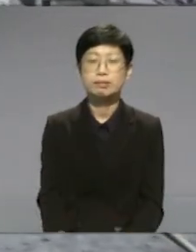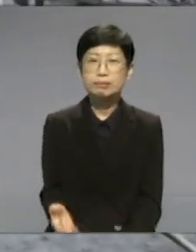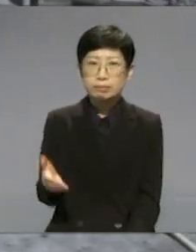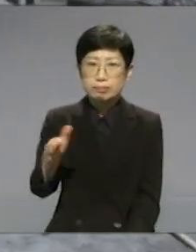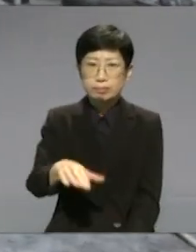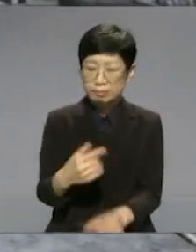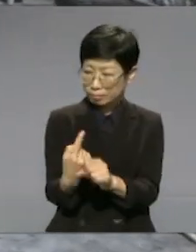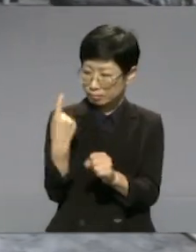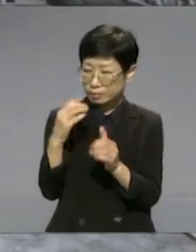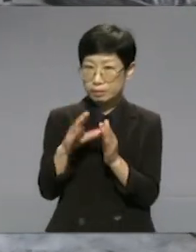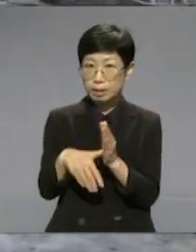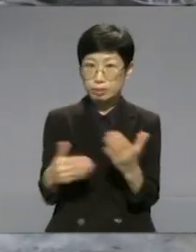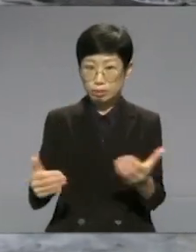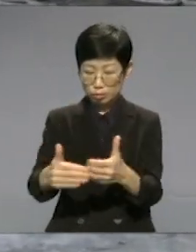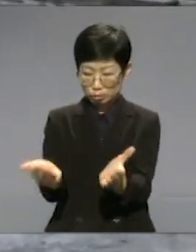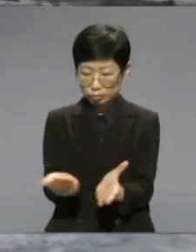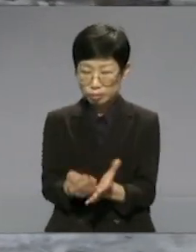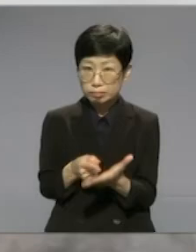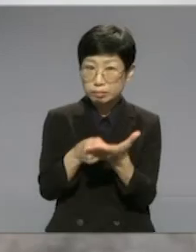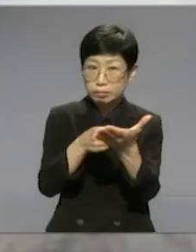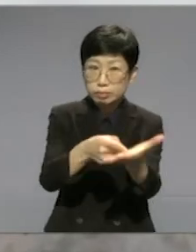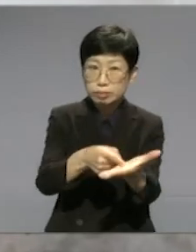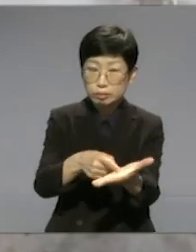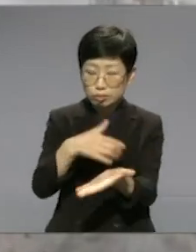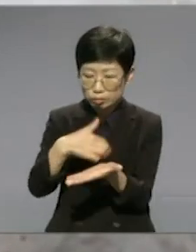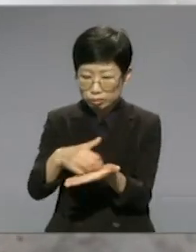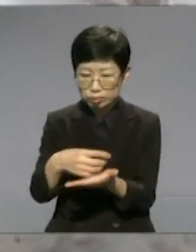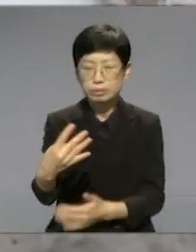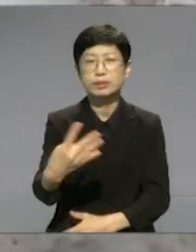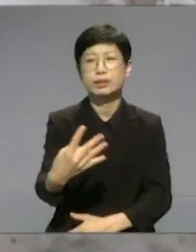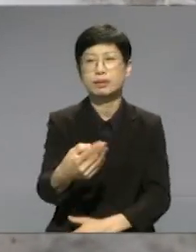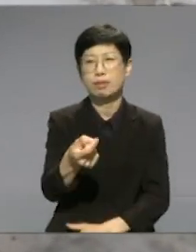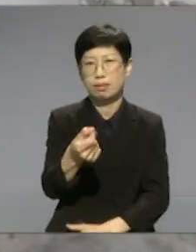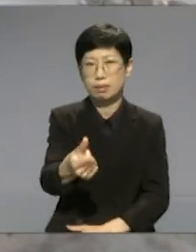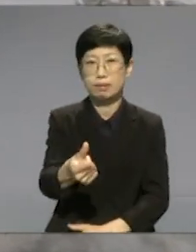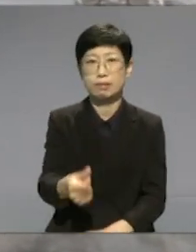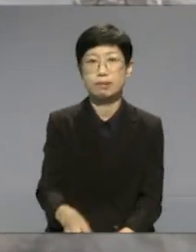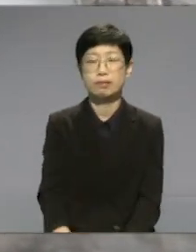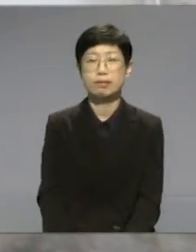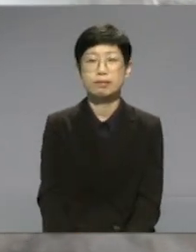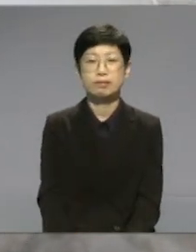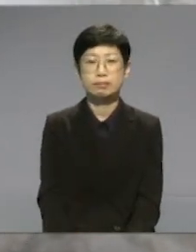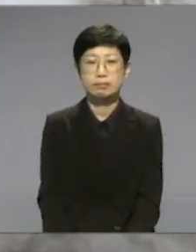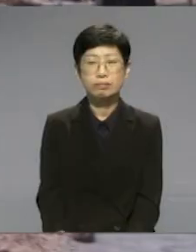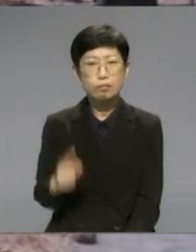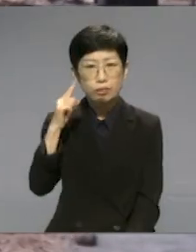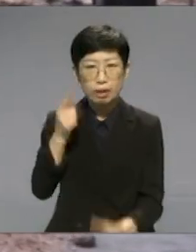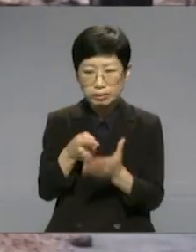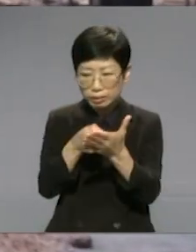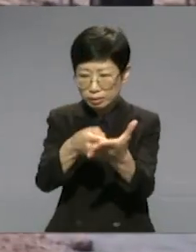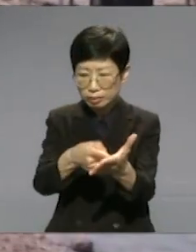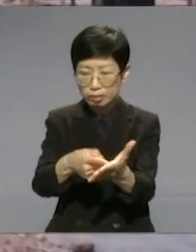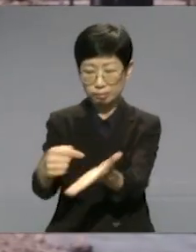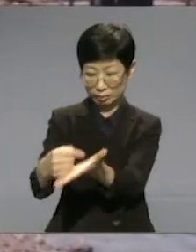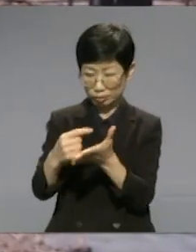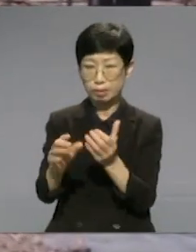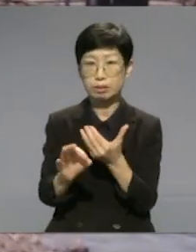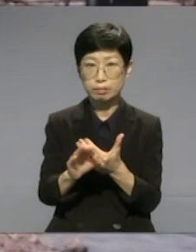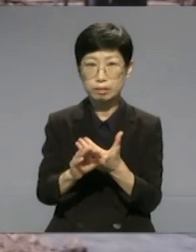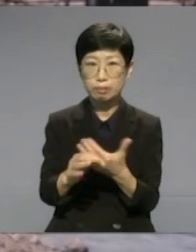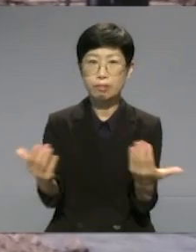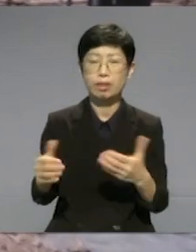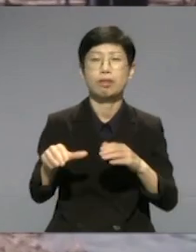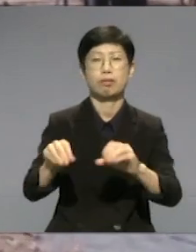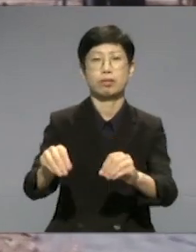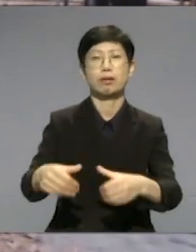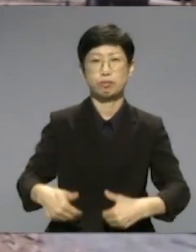하지만 지난해 노동부에 접수된 신고 사례는 4천여 건에 불과합니다. 신고를 받으면 작업을 중단해야 하는데